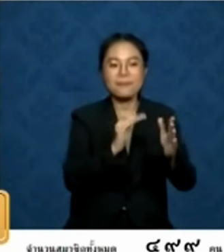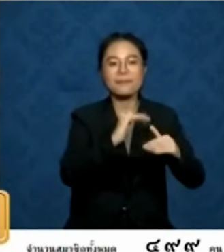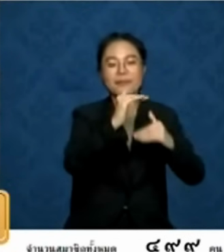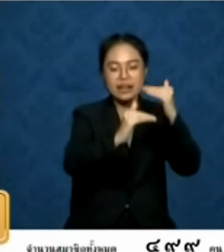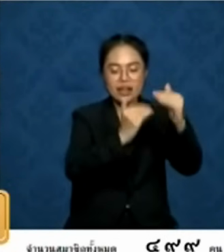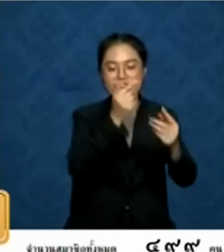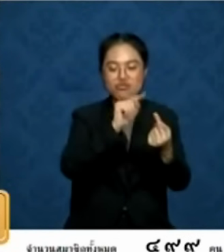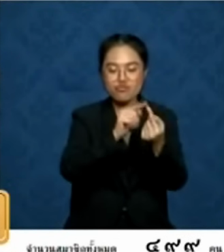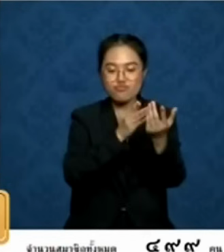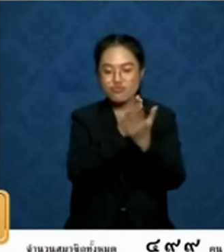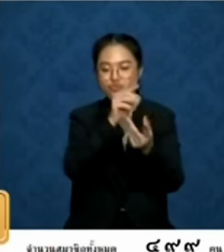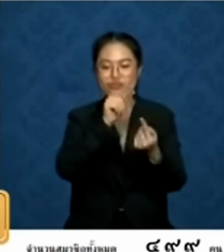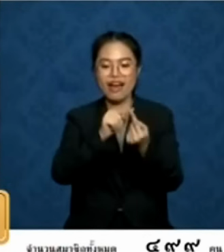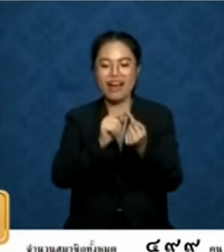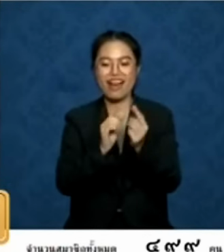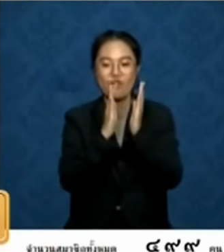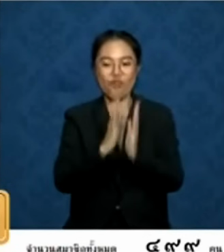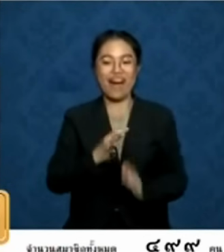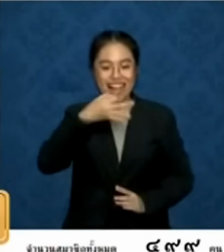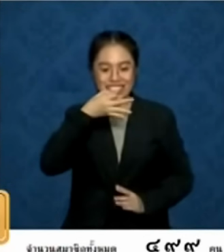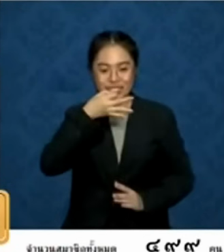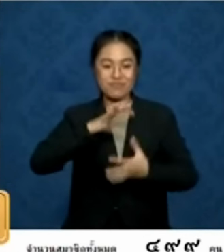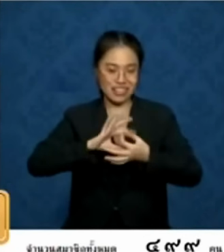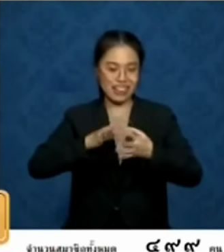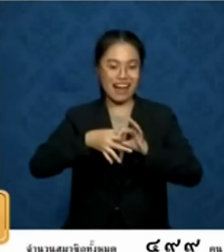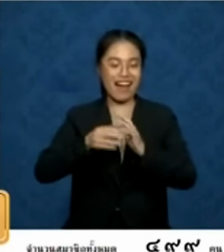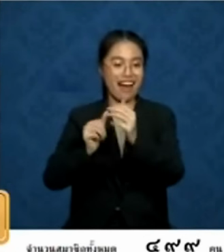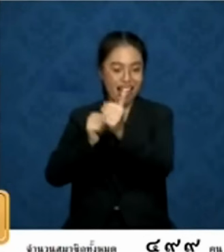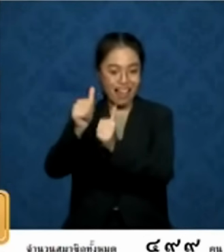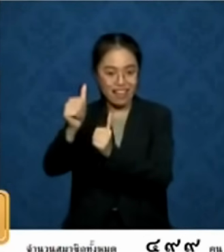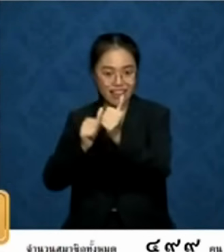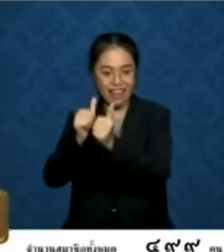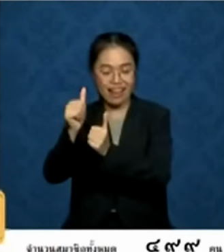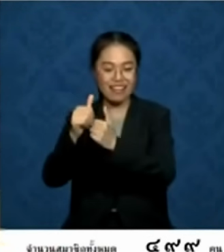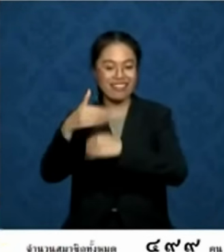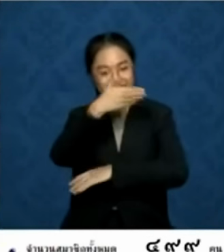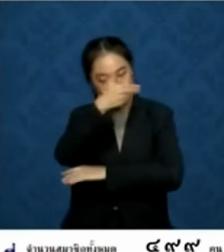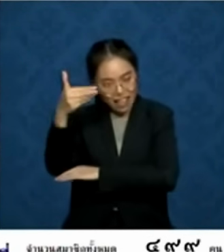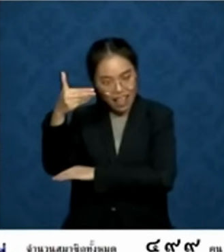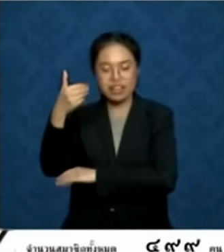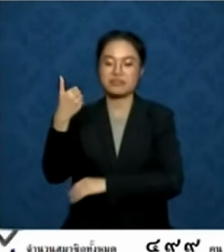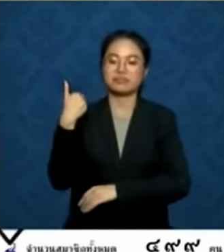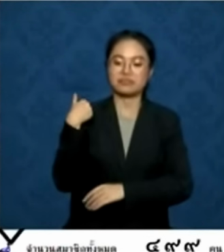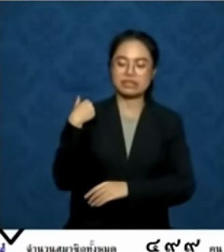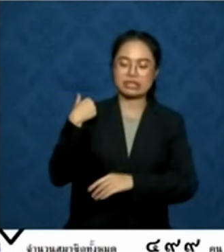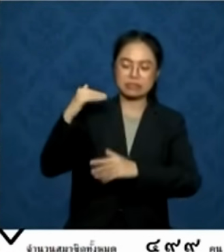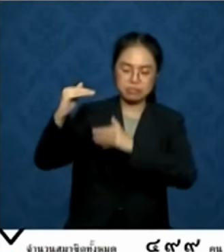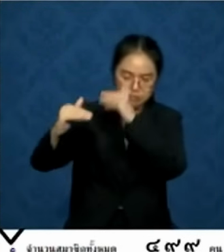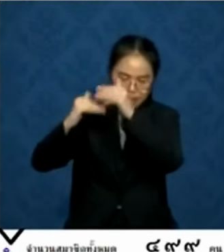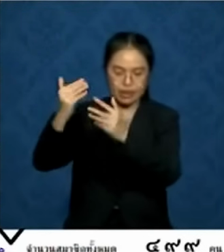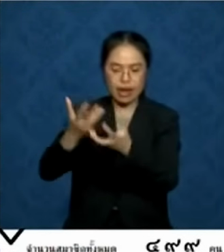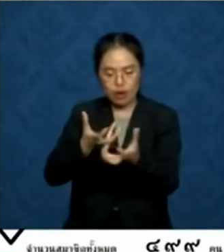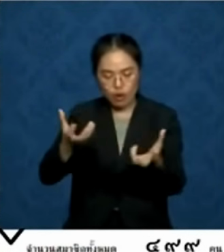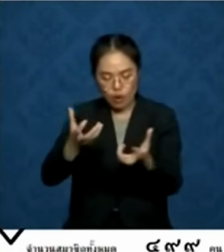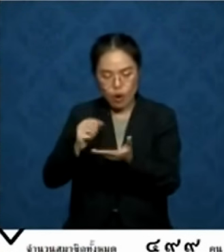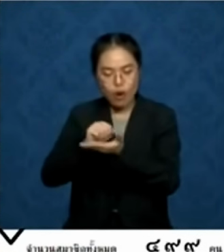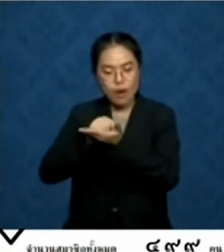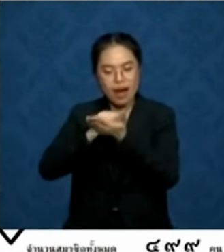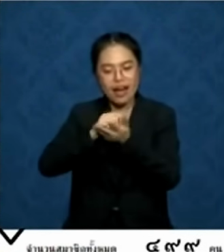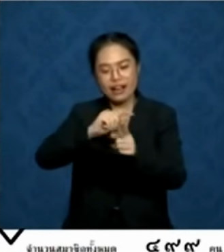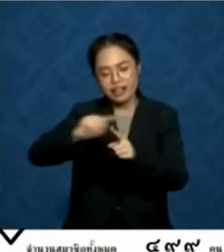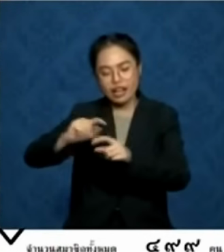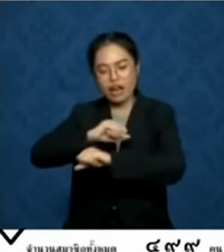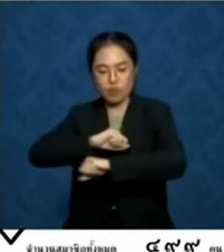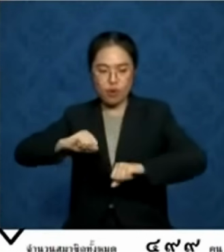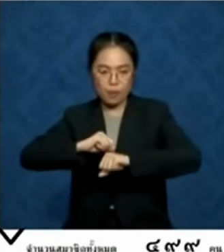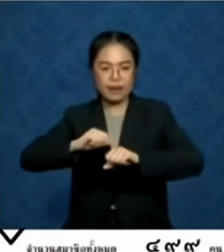ามุ่งสู่ความเป็นเลิศในระดับนานาชาติตลอดจนพัฒนาโครงสร้างพื้นฐานอุปกรณ์สถานที่และสิ่งอำนวยความสะดวกด้านการออกกำลังก